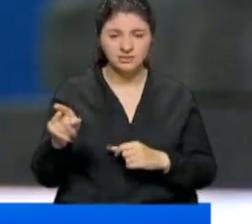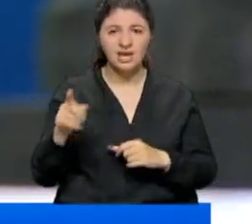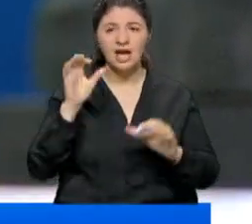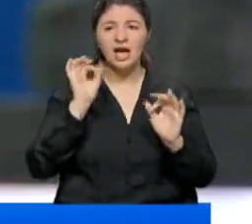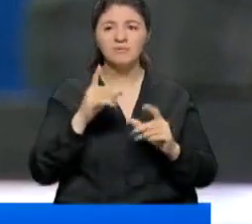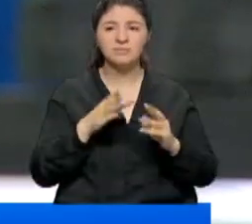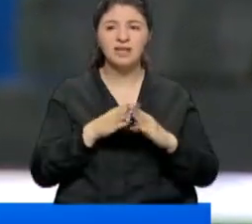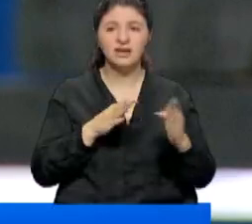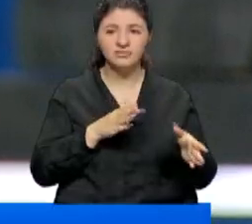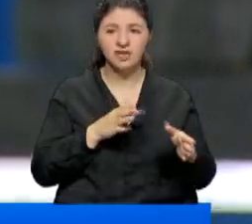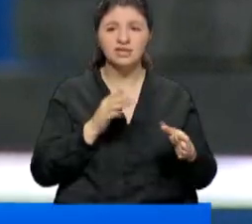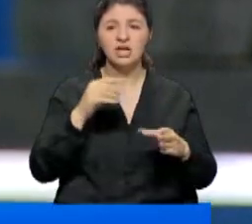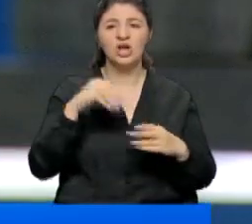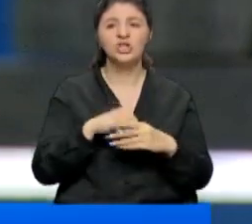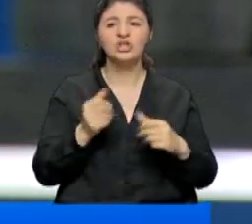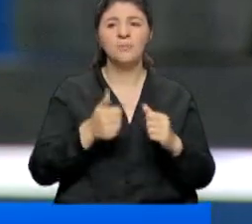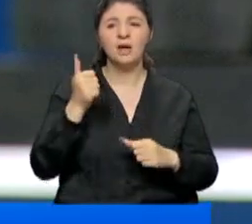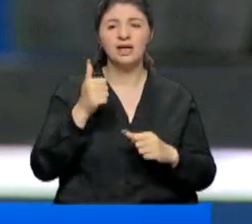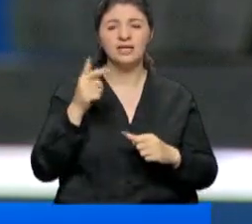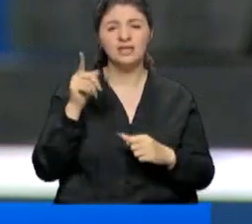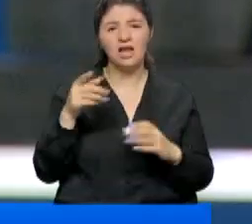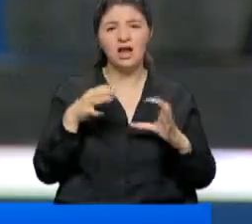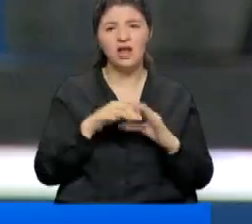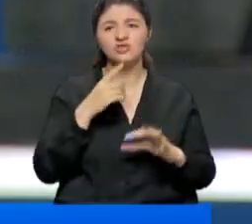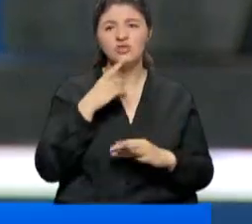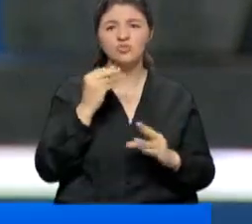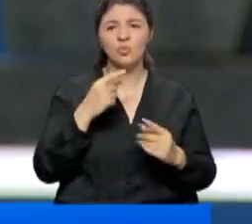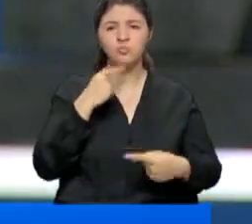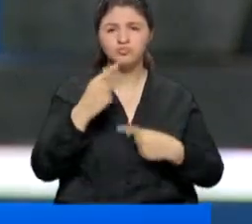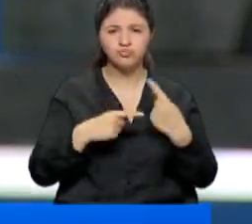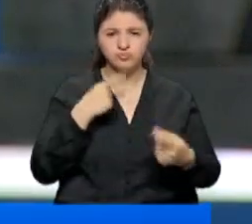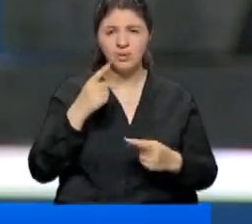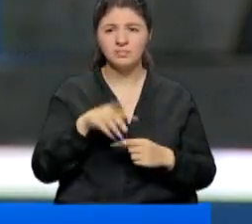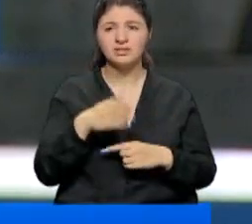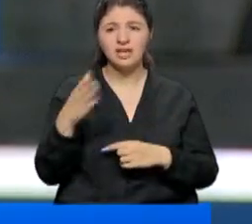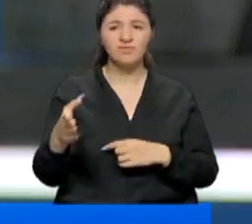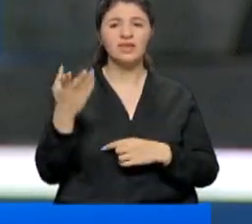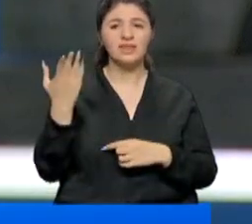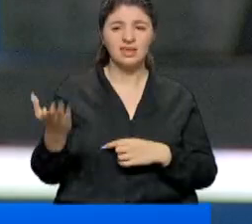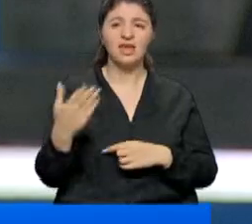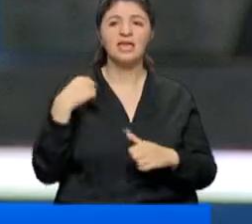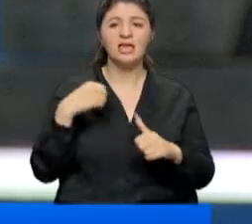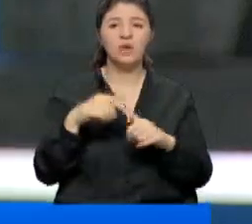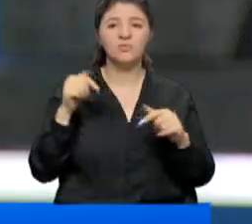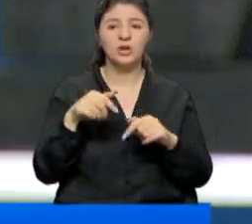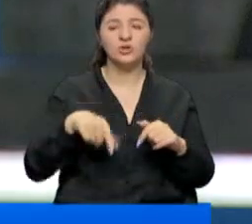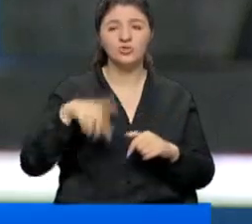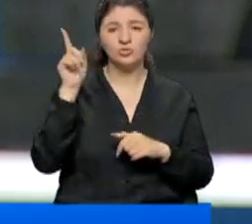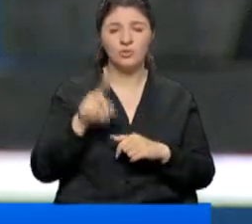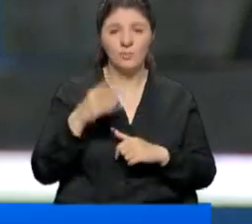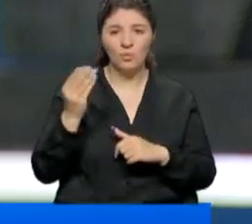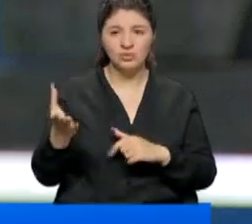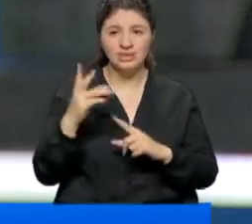Hem bir taraftan İçişleri Bakanı Süleyman söyle ilişki sözleri çok konuşuluyor Bir taraftan da yine burada gündeme